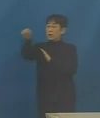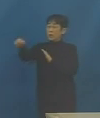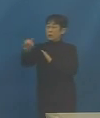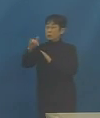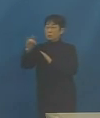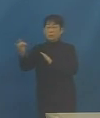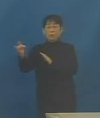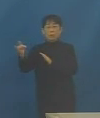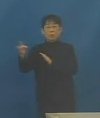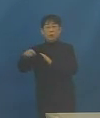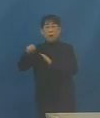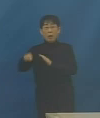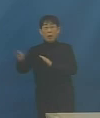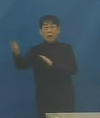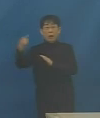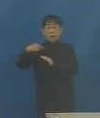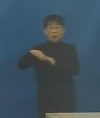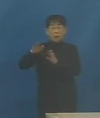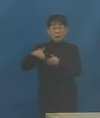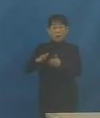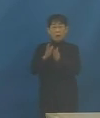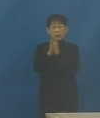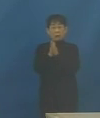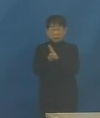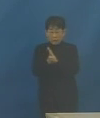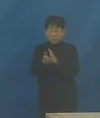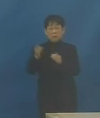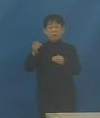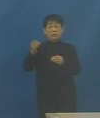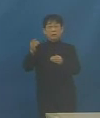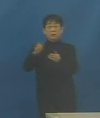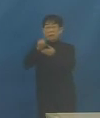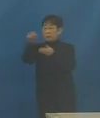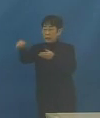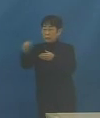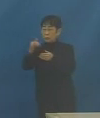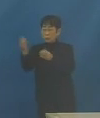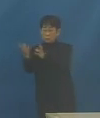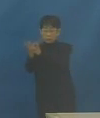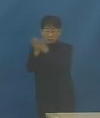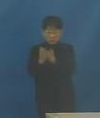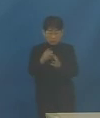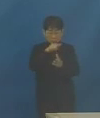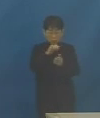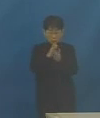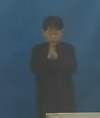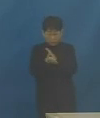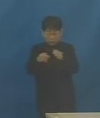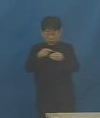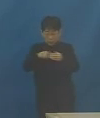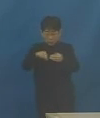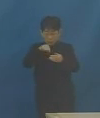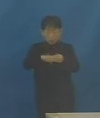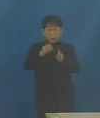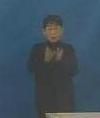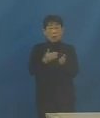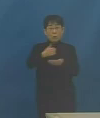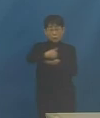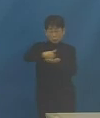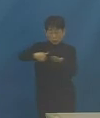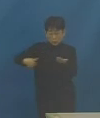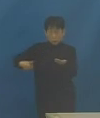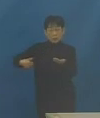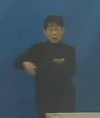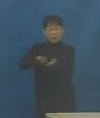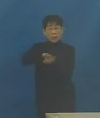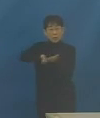れてですねそれで県外の形だけでせいかして言って特殊な事例がありましたでそれをの競ったのものがこの除いた